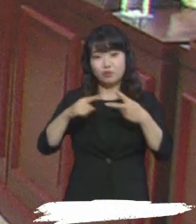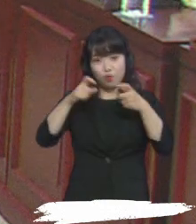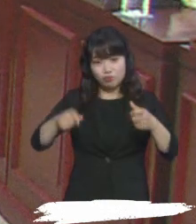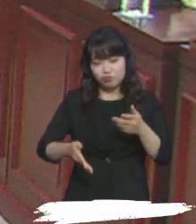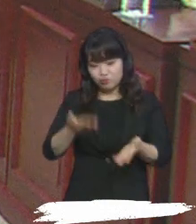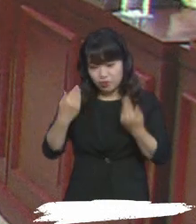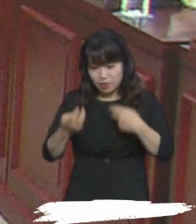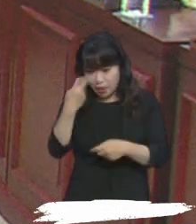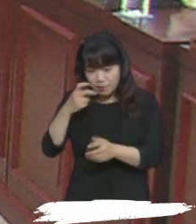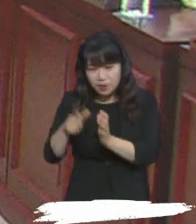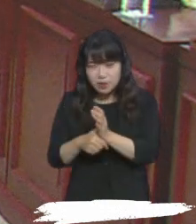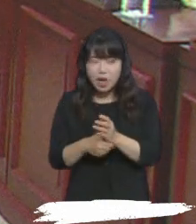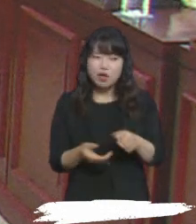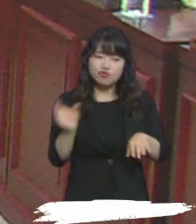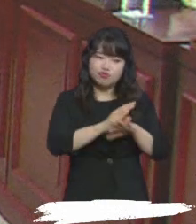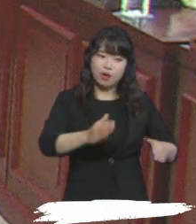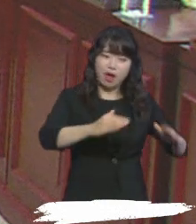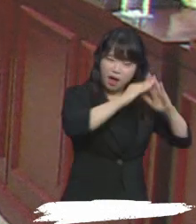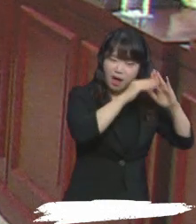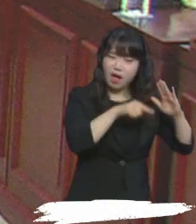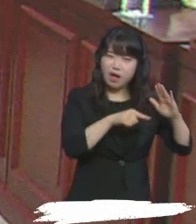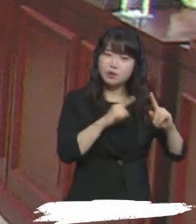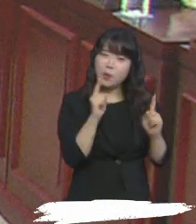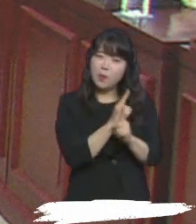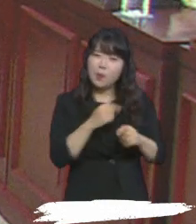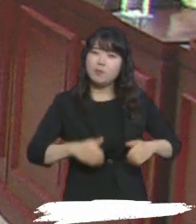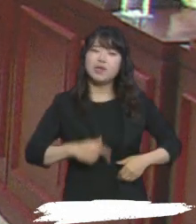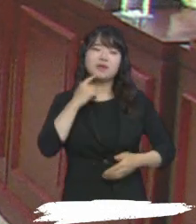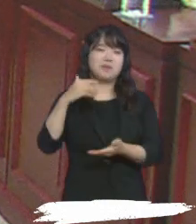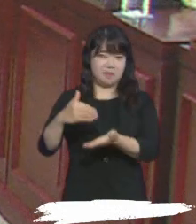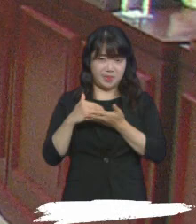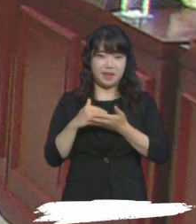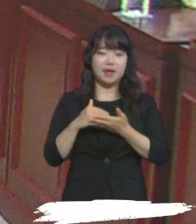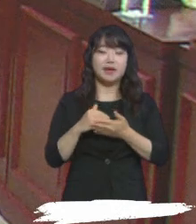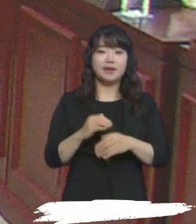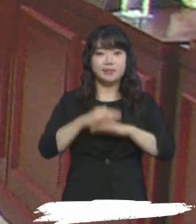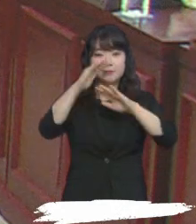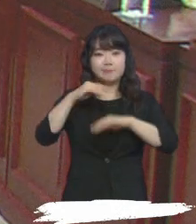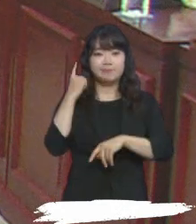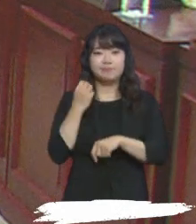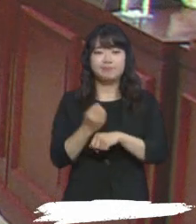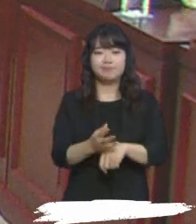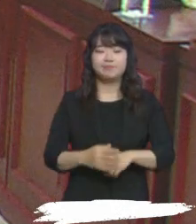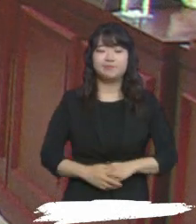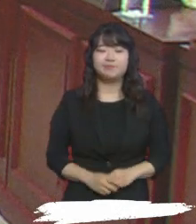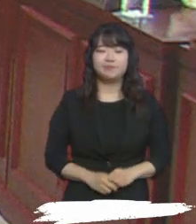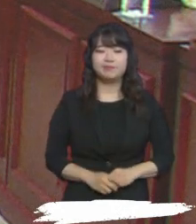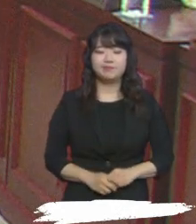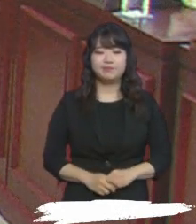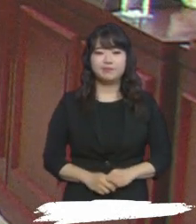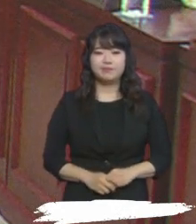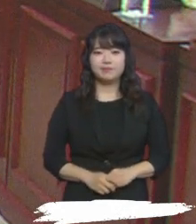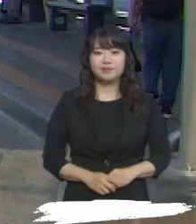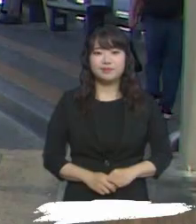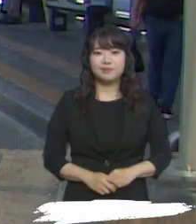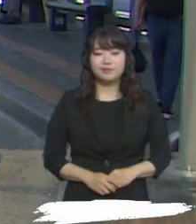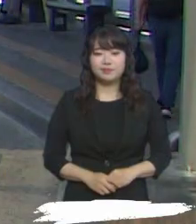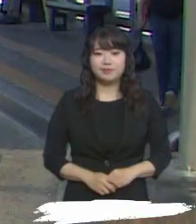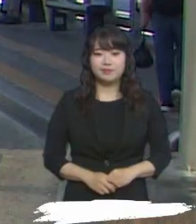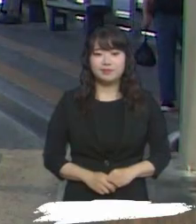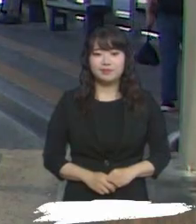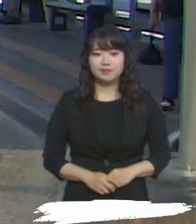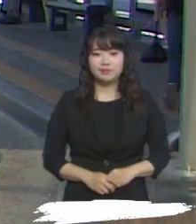올해 추가 설치를 앞둔 이 시설에 대한 개선 요구 목소리가 이어지고 있습니다. 김진중 기자가 전달합니다.